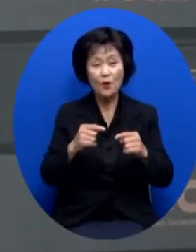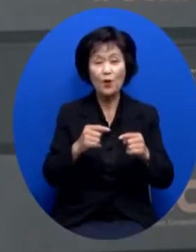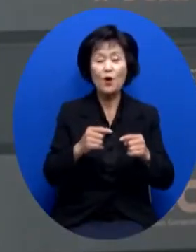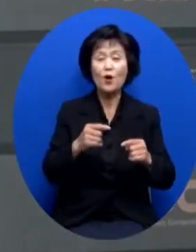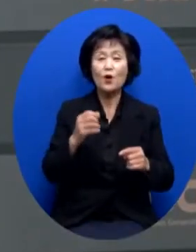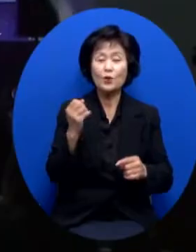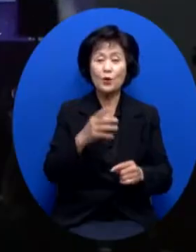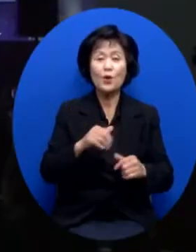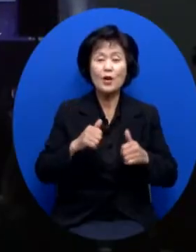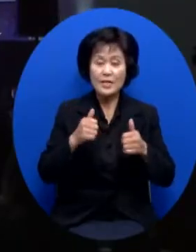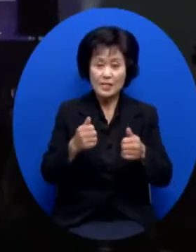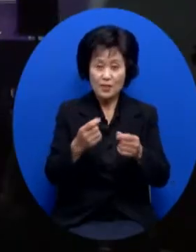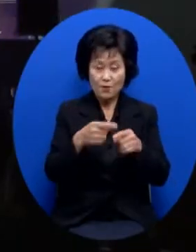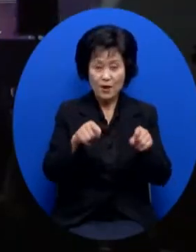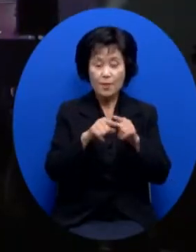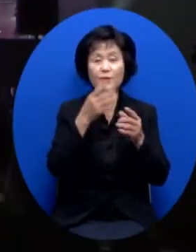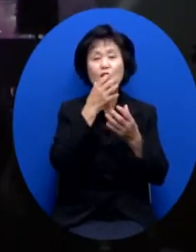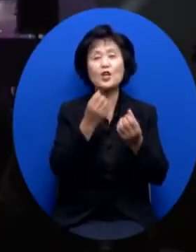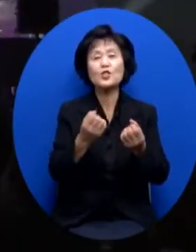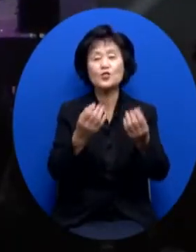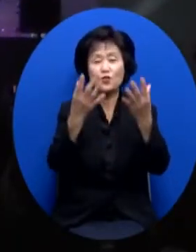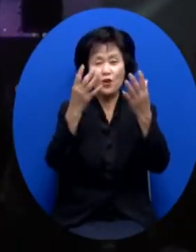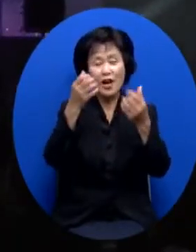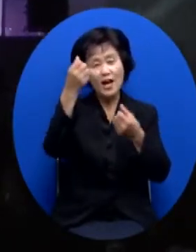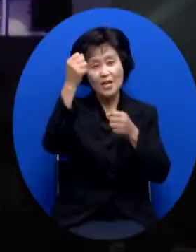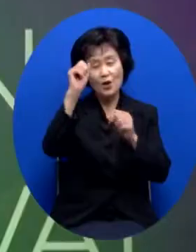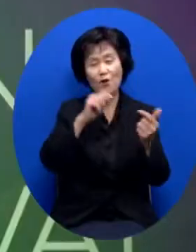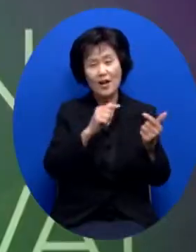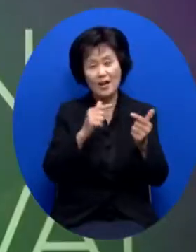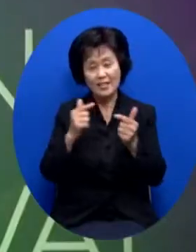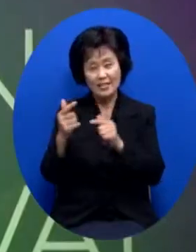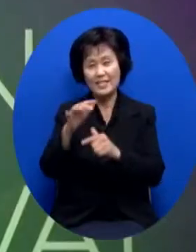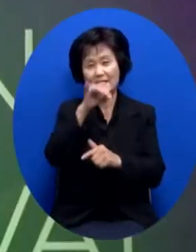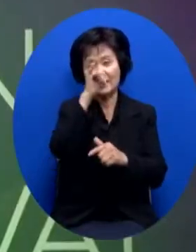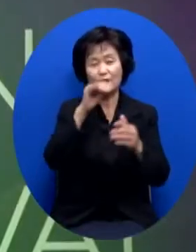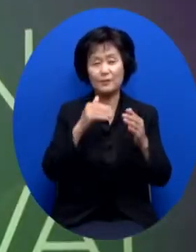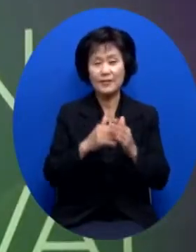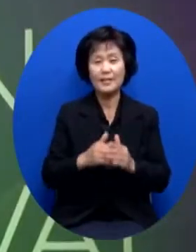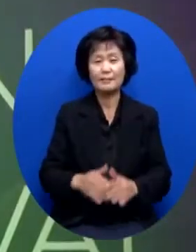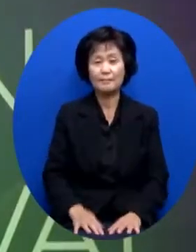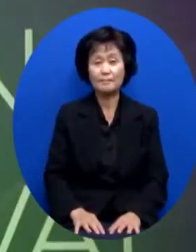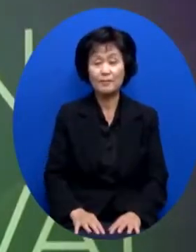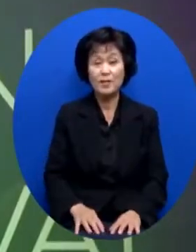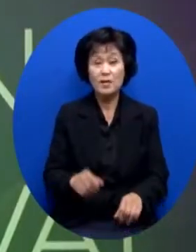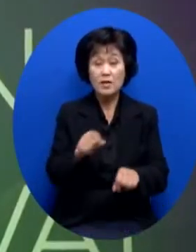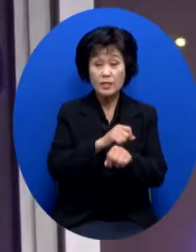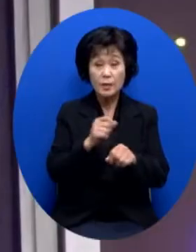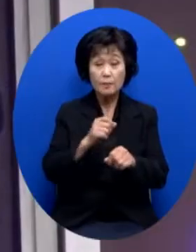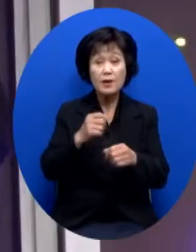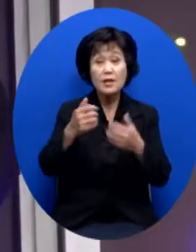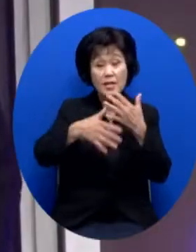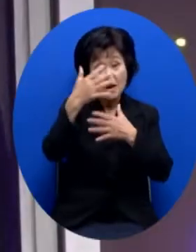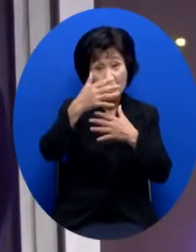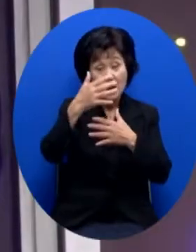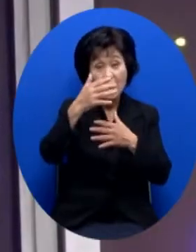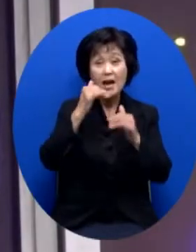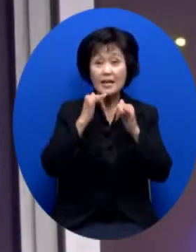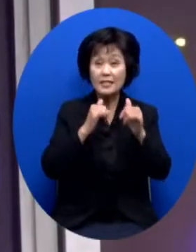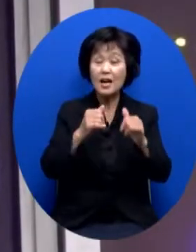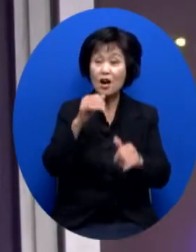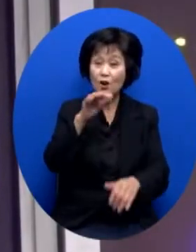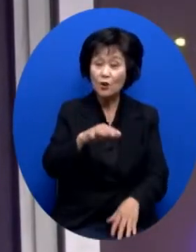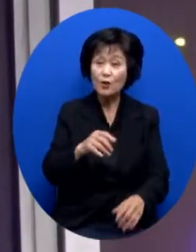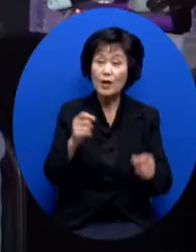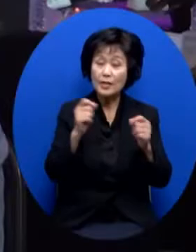측 인사말과 함께 축하 무대가 이어지며 영화제 열기를 더했습니다. 특별 상영작으로 아카데미 시상식